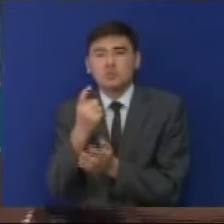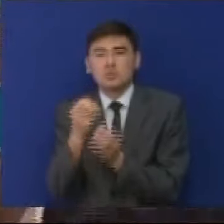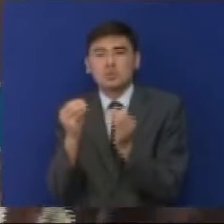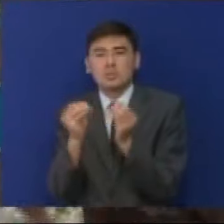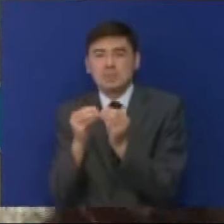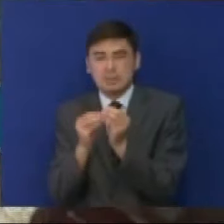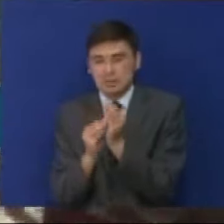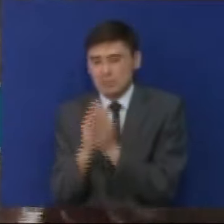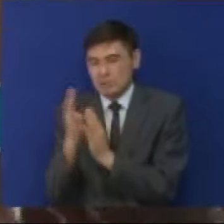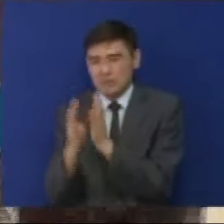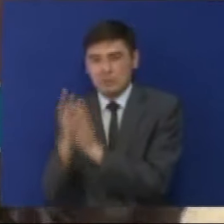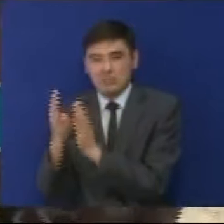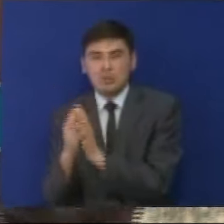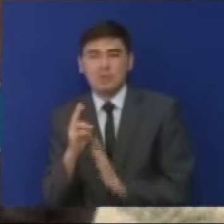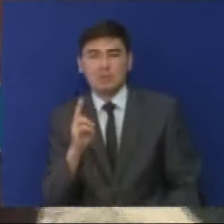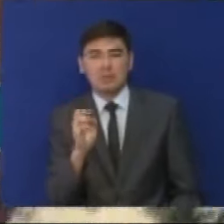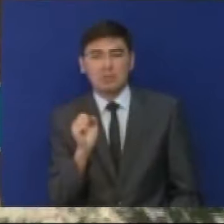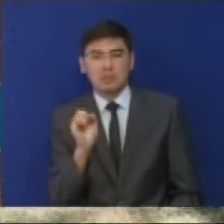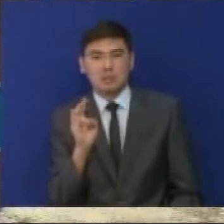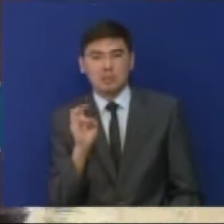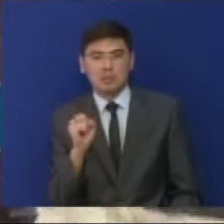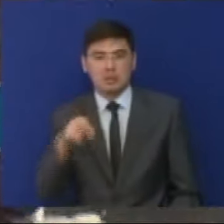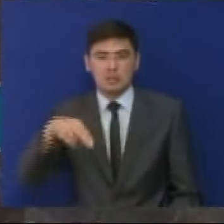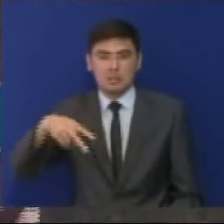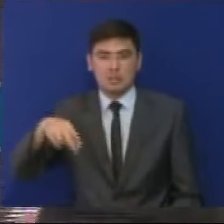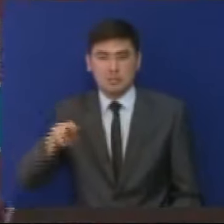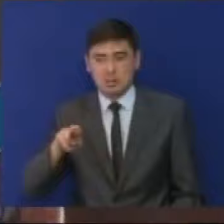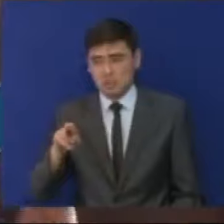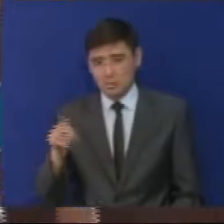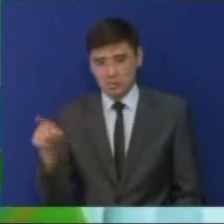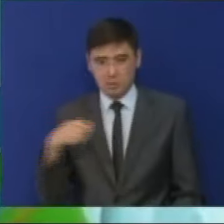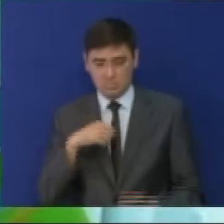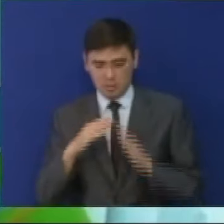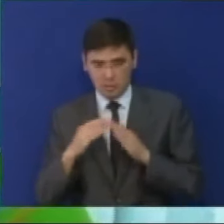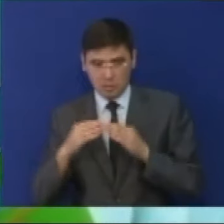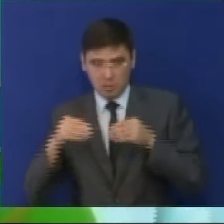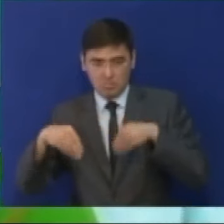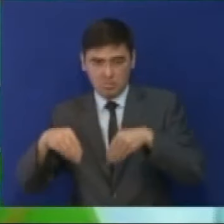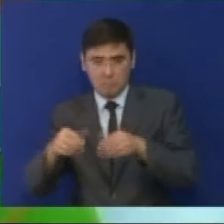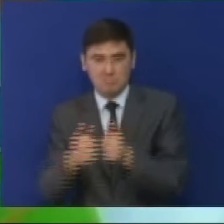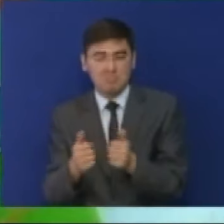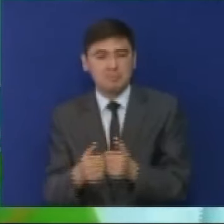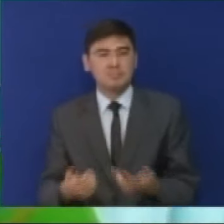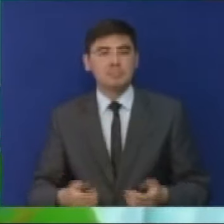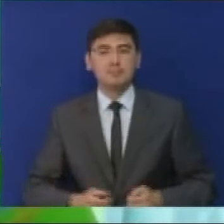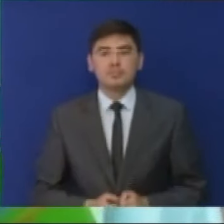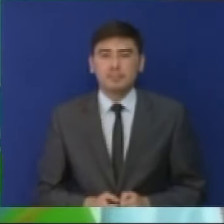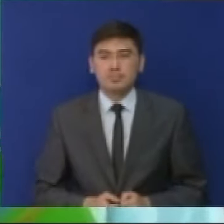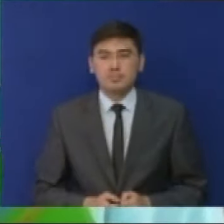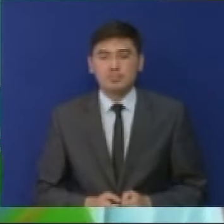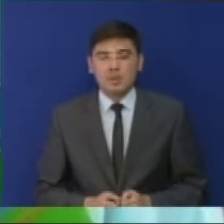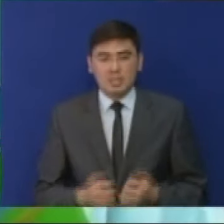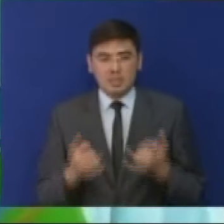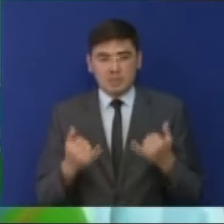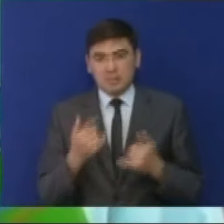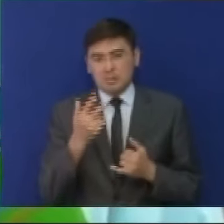110 кустов конопли. Как стало известно, данное растение выращивалось прямо во дворе. По данному факту было возбуждено уголовное дело по